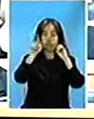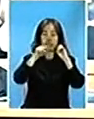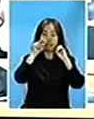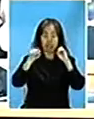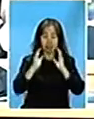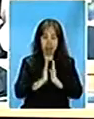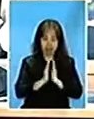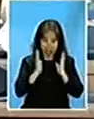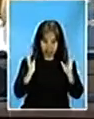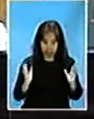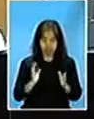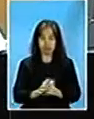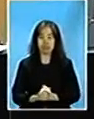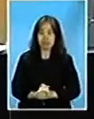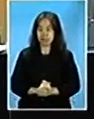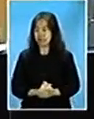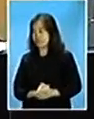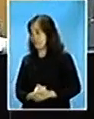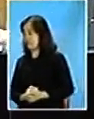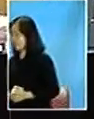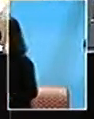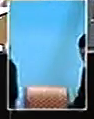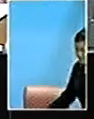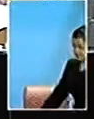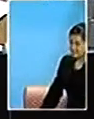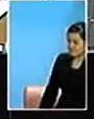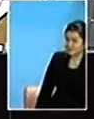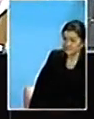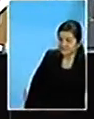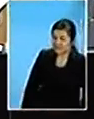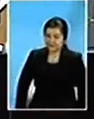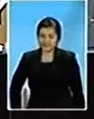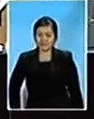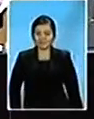ขอบคุณครับ เชิญท่านดร.สามารถราชพลสิทธิ์